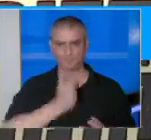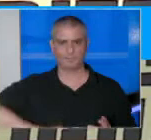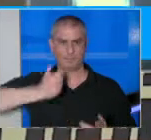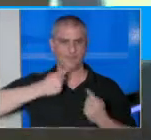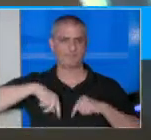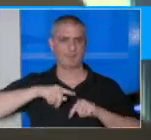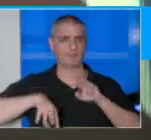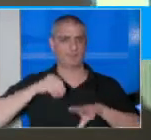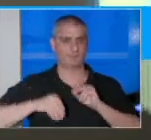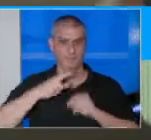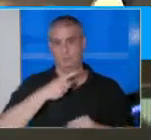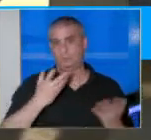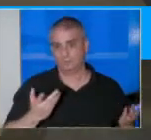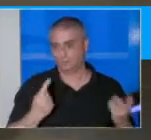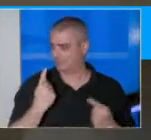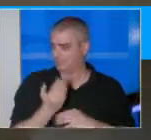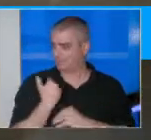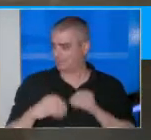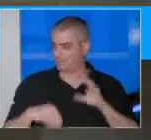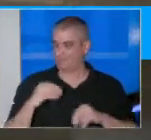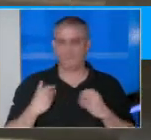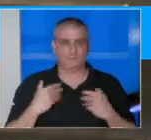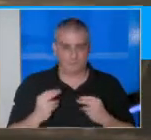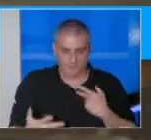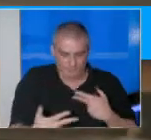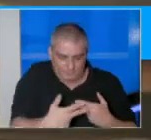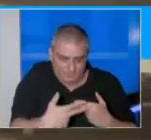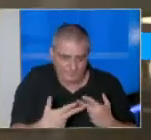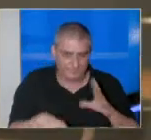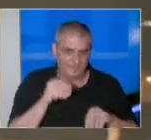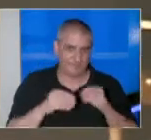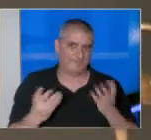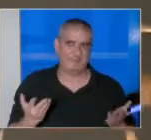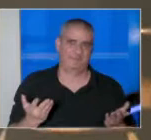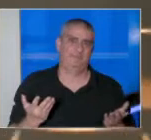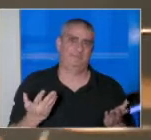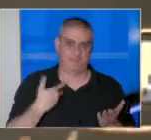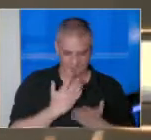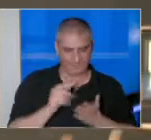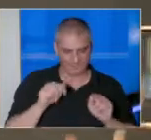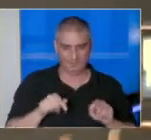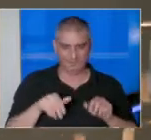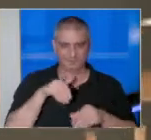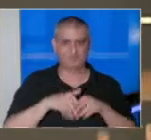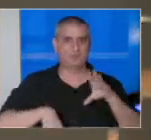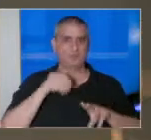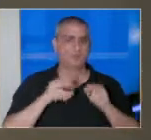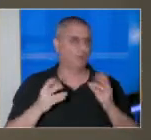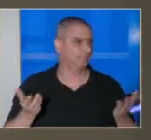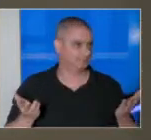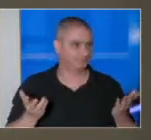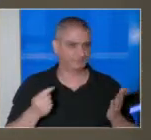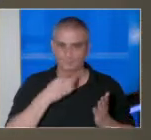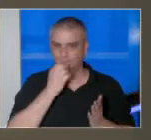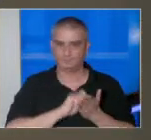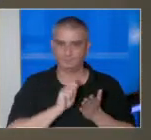ועדת הבחירות, אתה יודע, רגע לפני הבחירות, אנחנו ממש מתקרבים לשם, אנחנו שם, אנחנו במערכת בחירות,